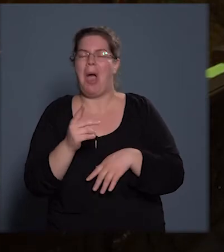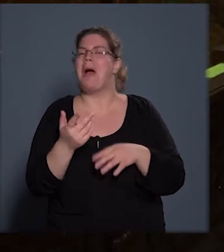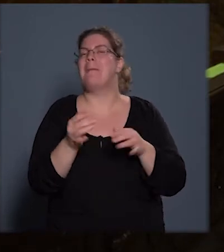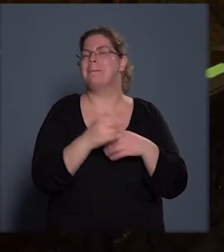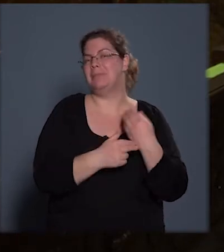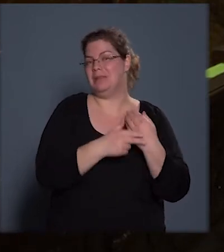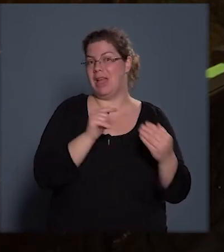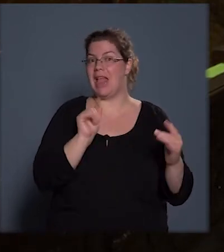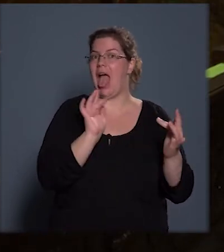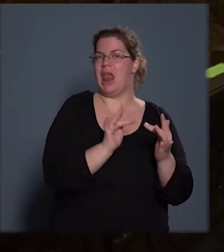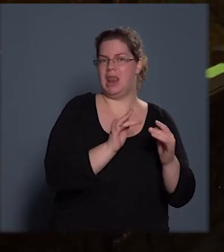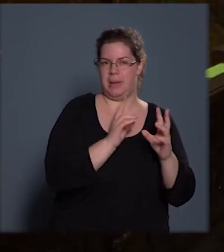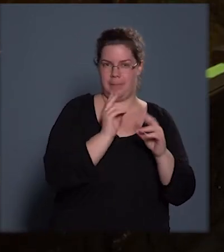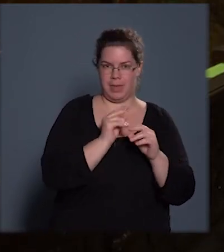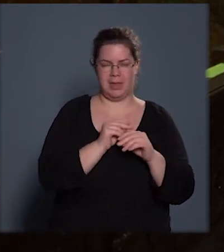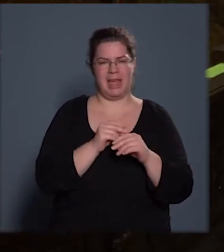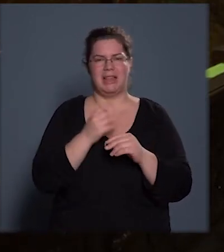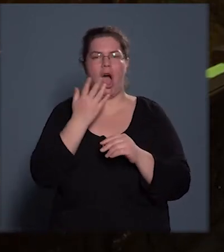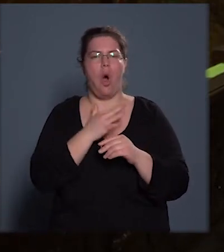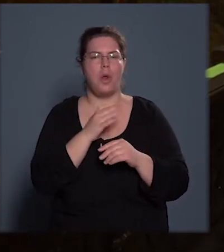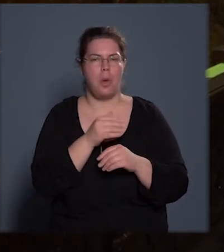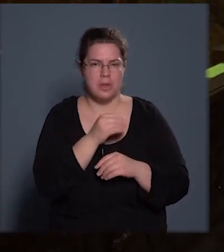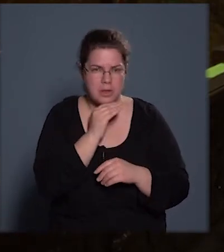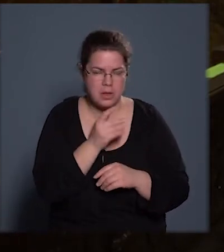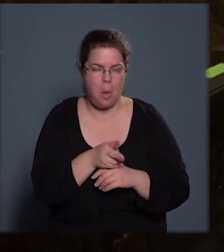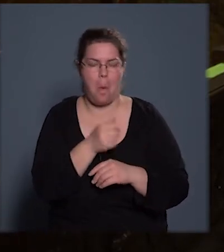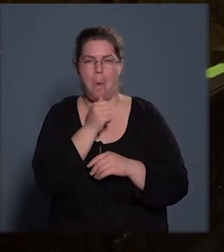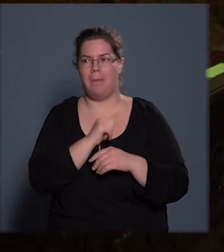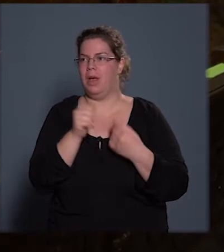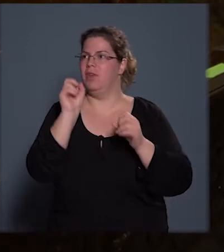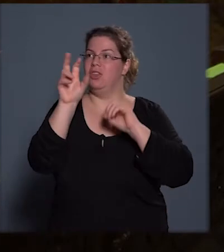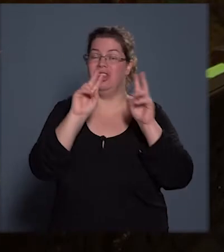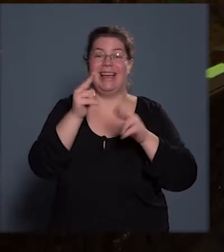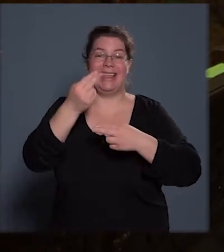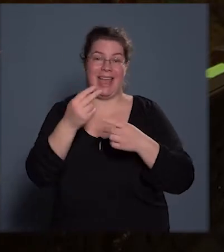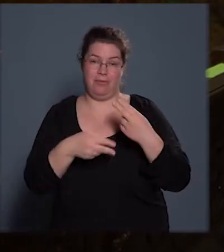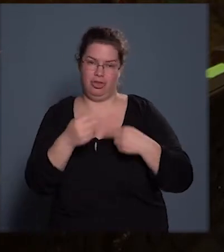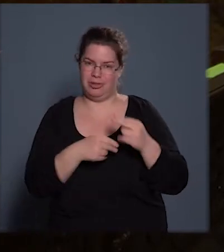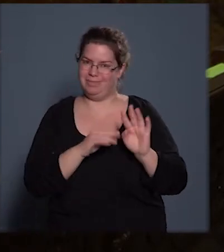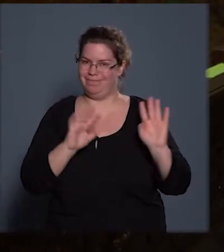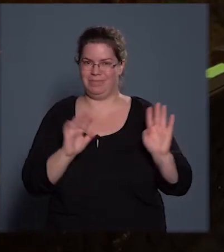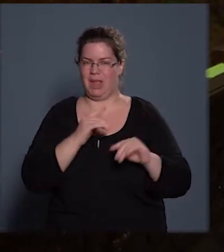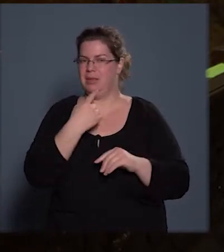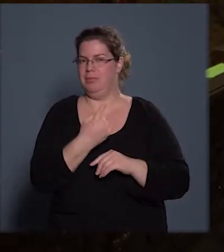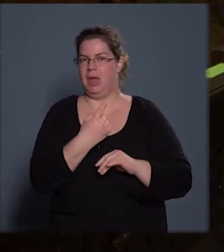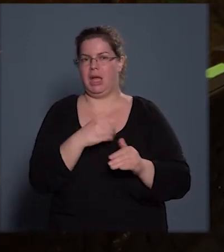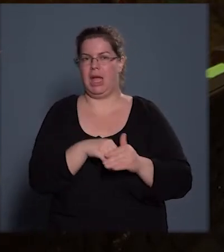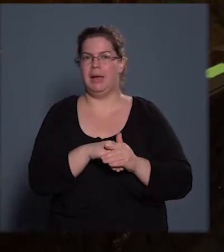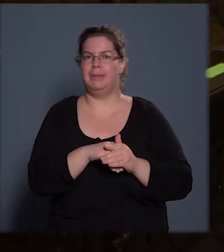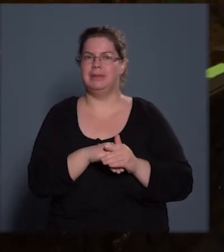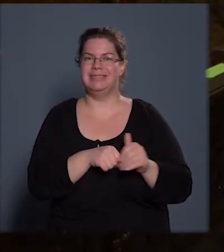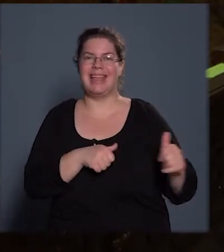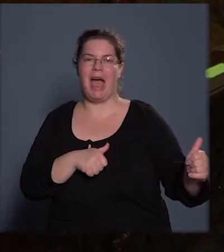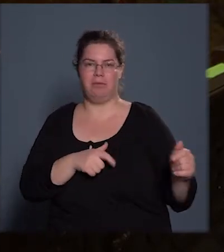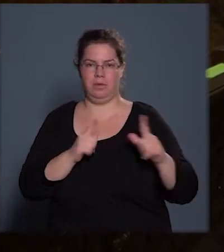tegyük egyértelművé. Tehát a horoszkópok és a csillagjegyek vizsgálata az önmagában távol